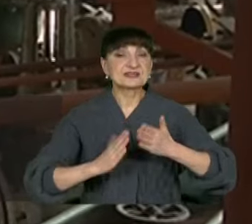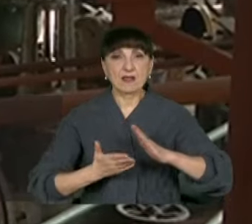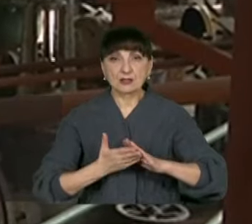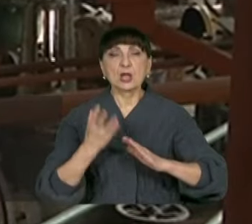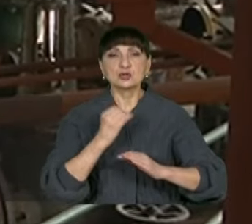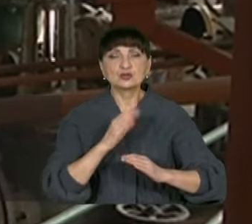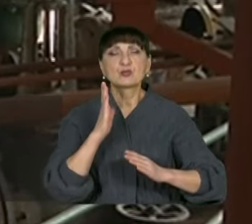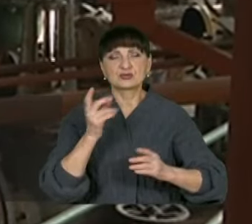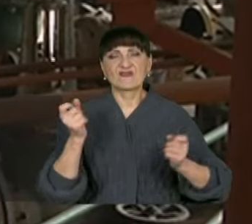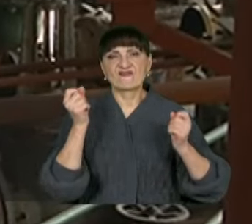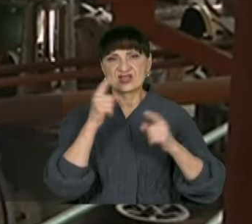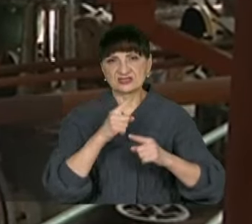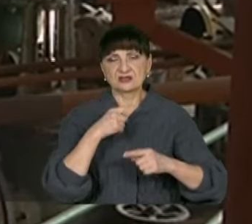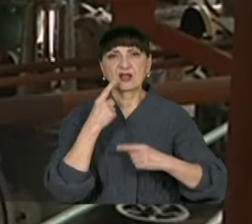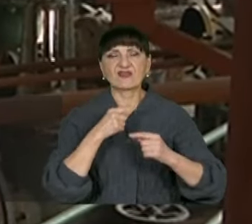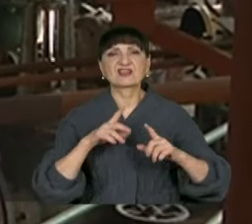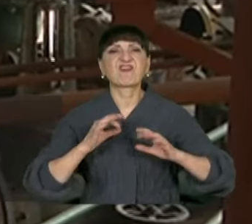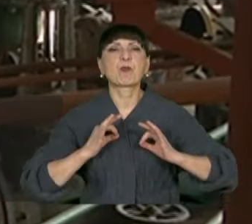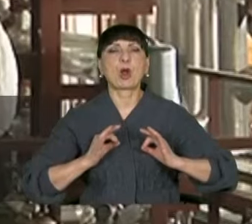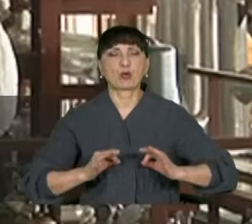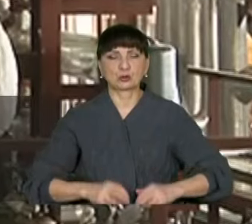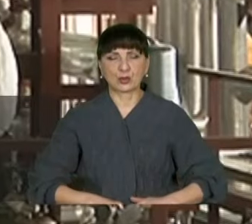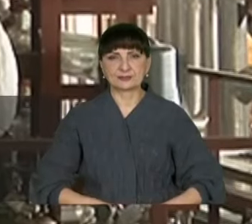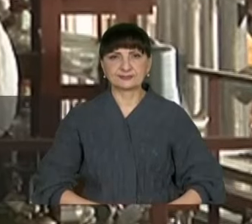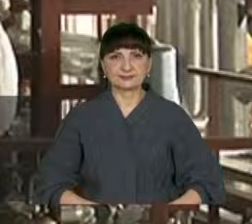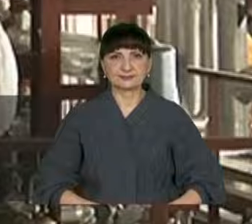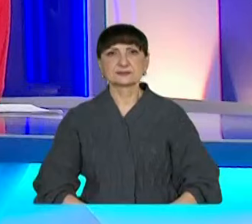еще предстоит выяснить, отметили в прокуратуре.